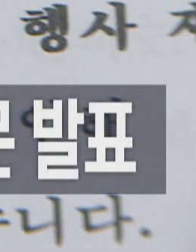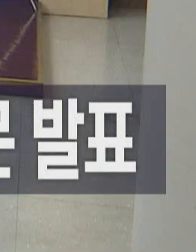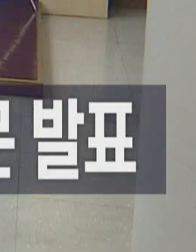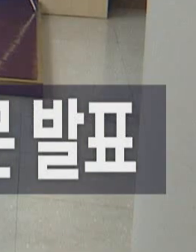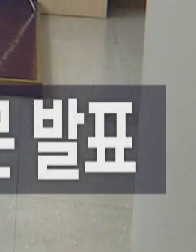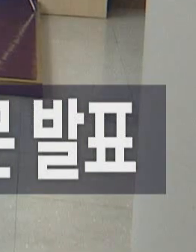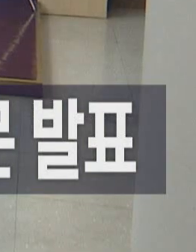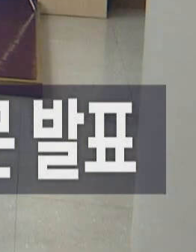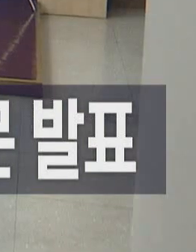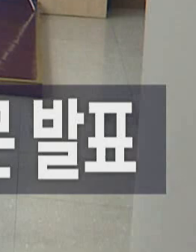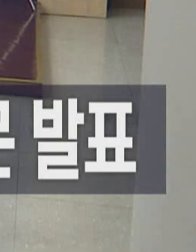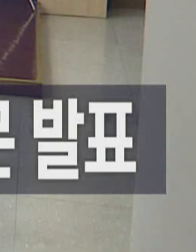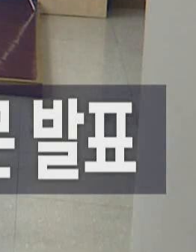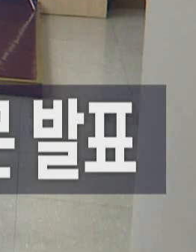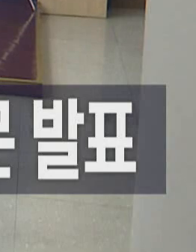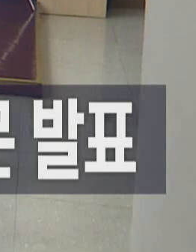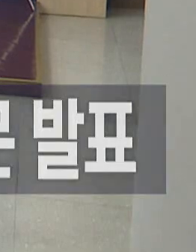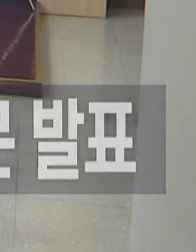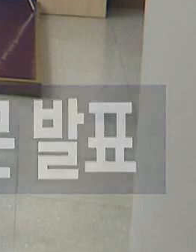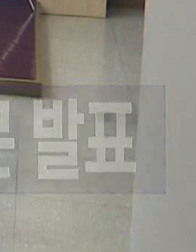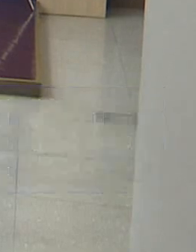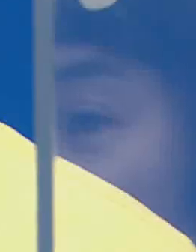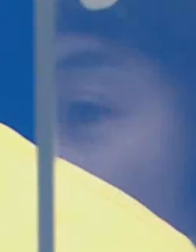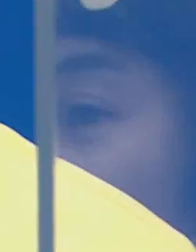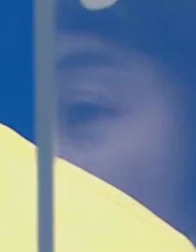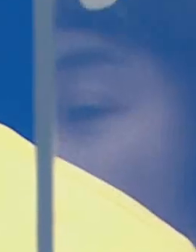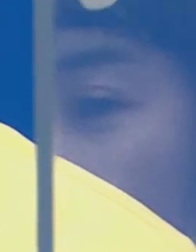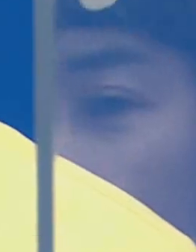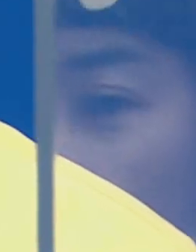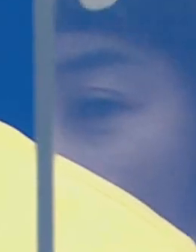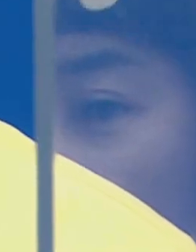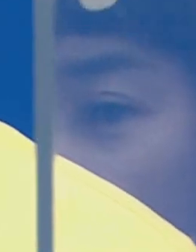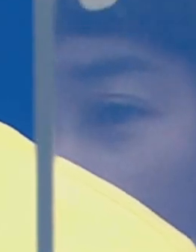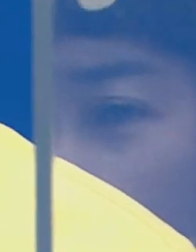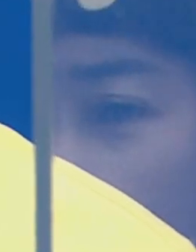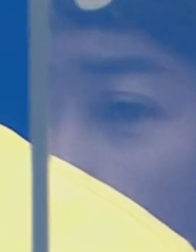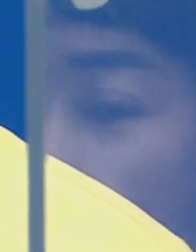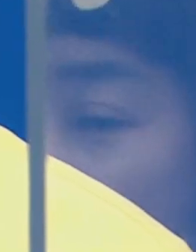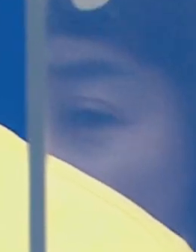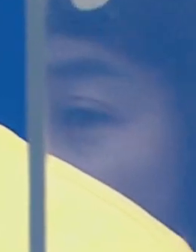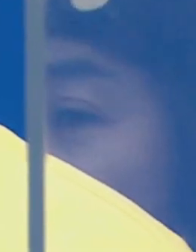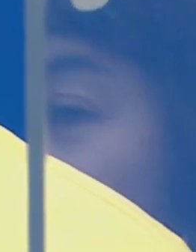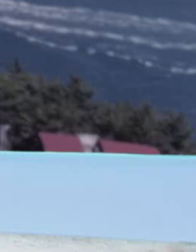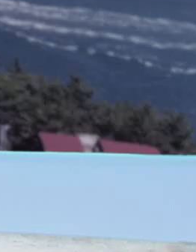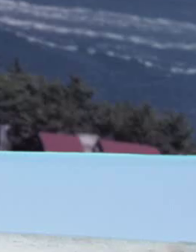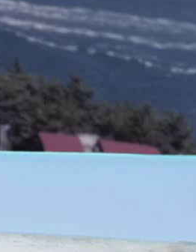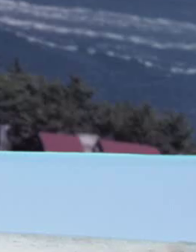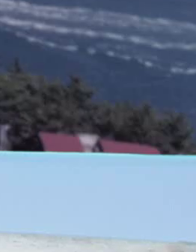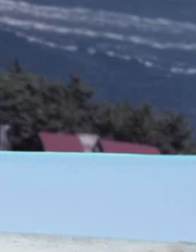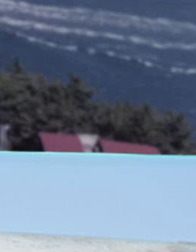참여하고 사적 모임 최소화 등 생활 속 방역 수칙 준수를 당부했습니다.